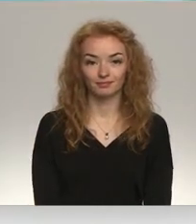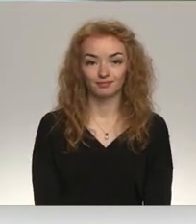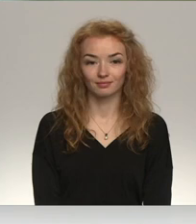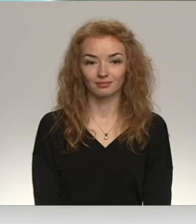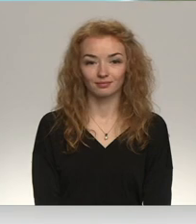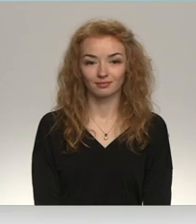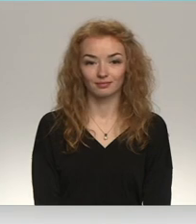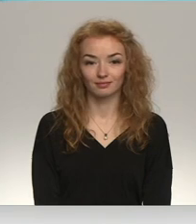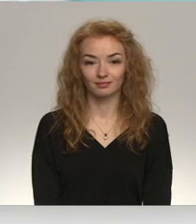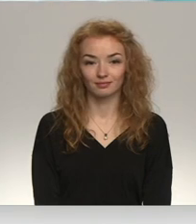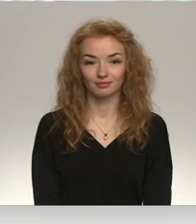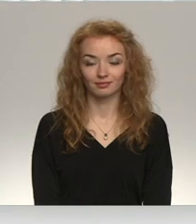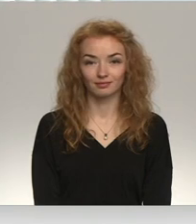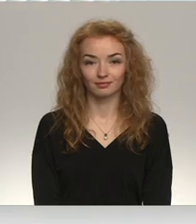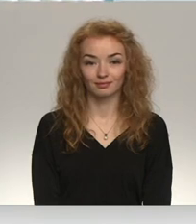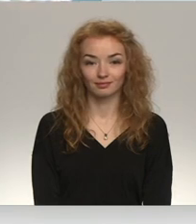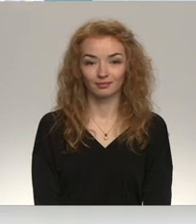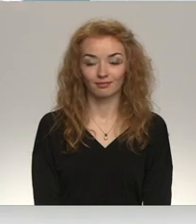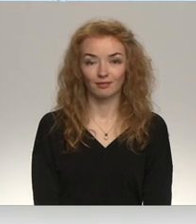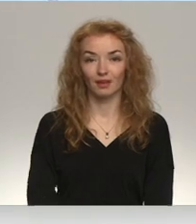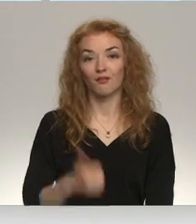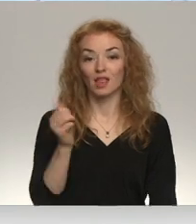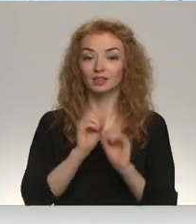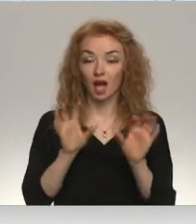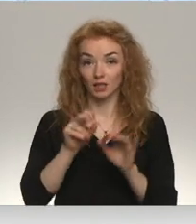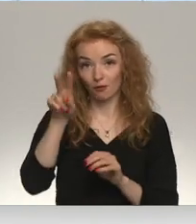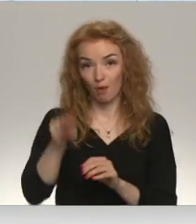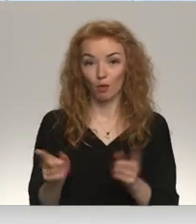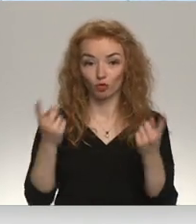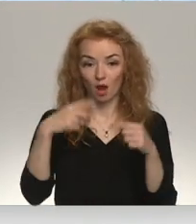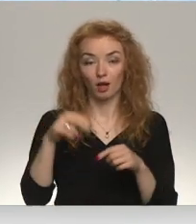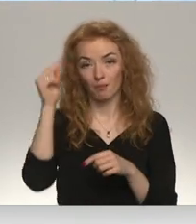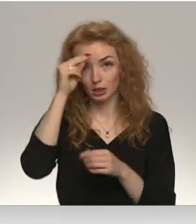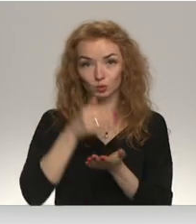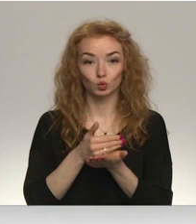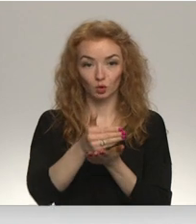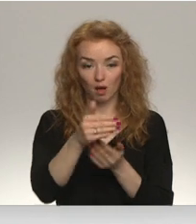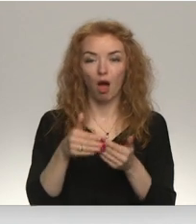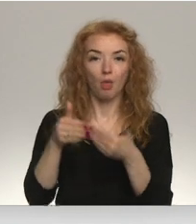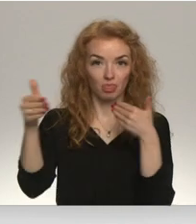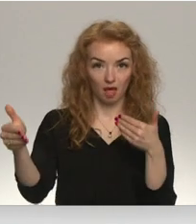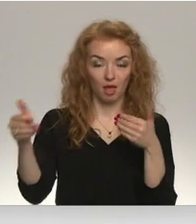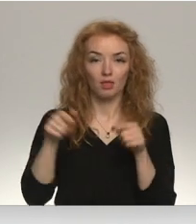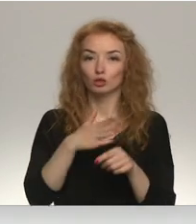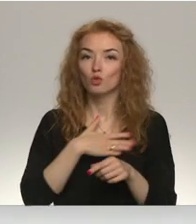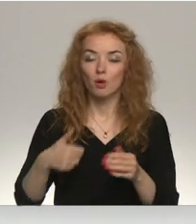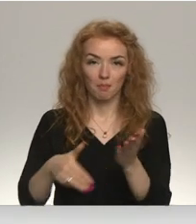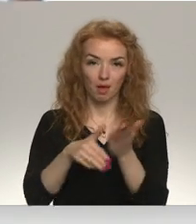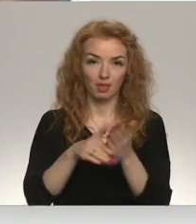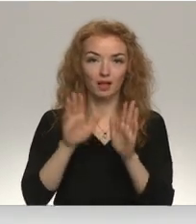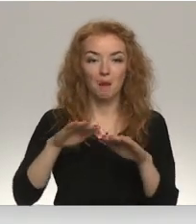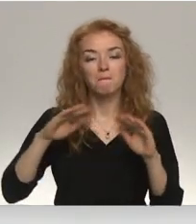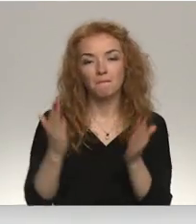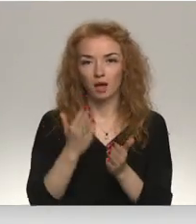s mājai padrūgai. Polīna stāsta, ka šo divu mēnešu laikā turpinājusi mācīties attālināt, kas ļoti palīdzēs, lai